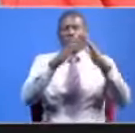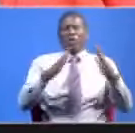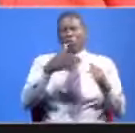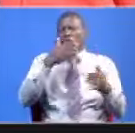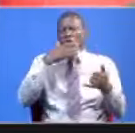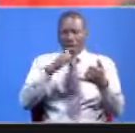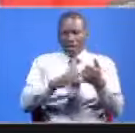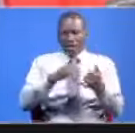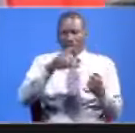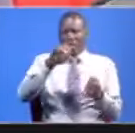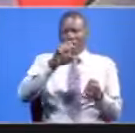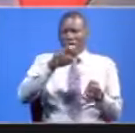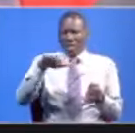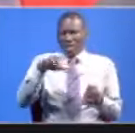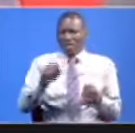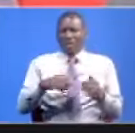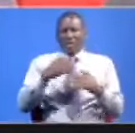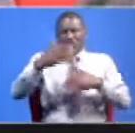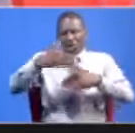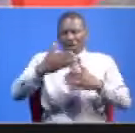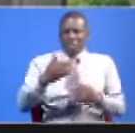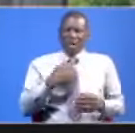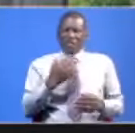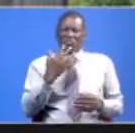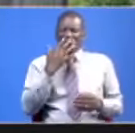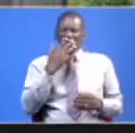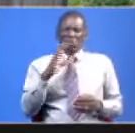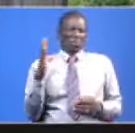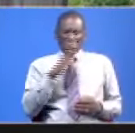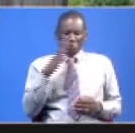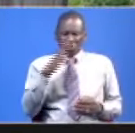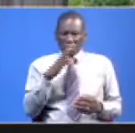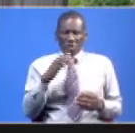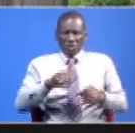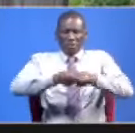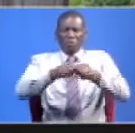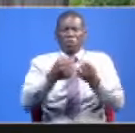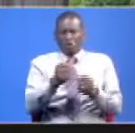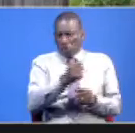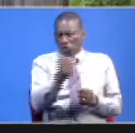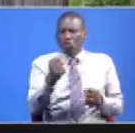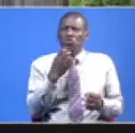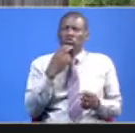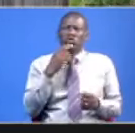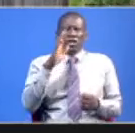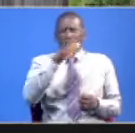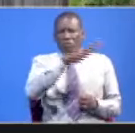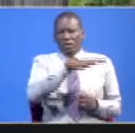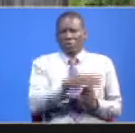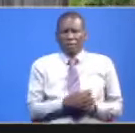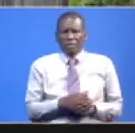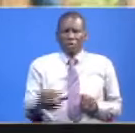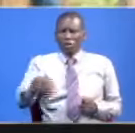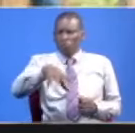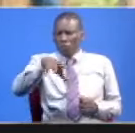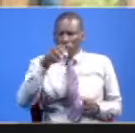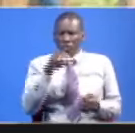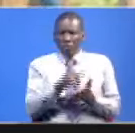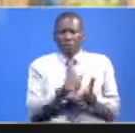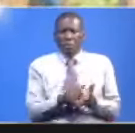Kipsang, after neighbors, alarmed by an overpowering stench, broke down his door Tuesday evening. Kapata